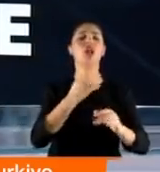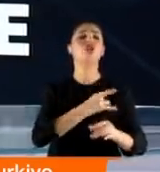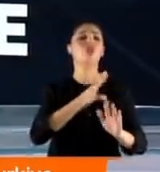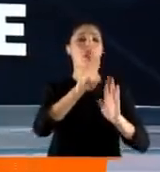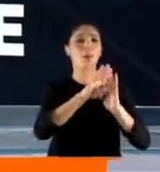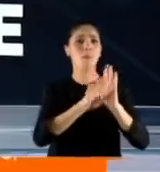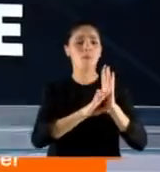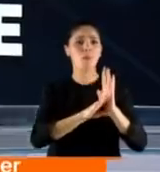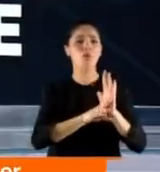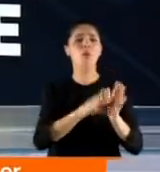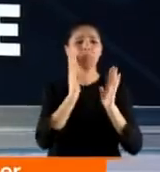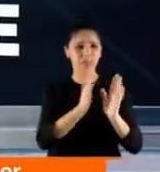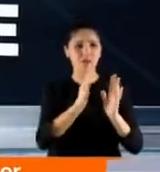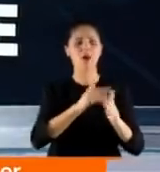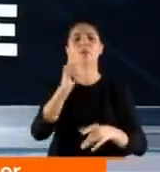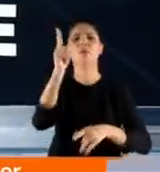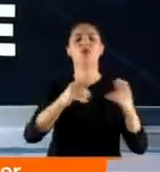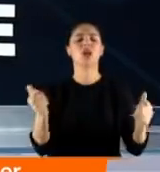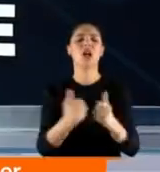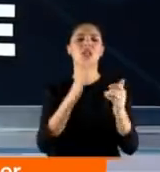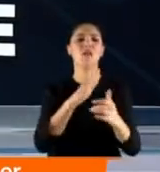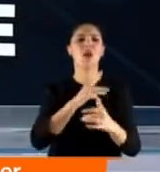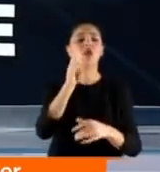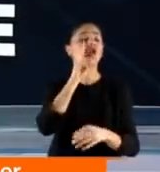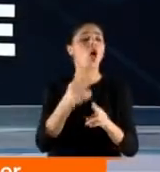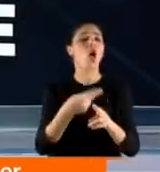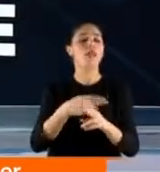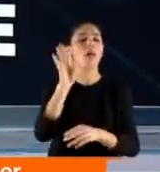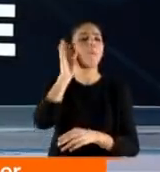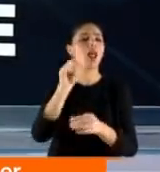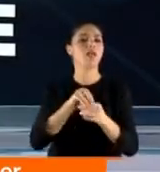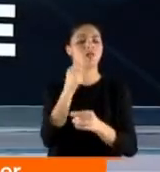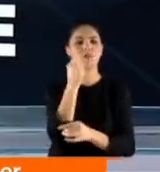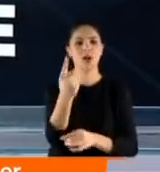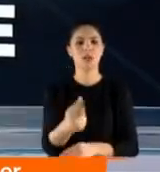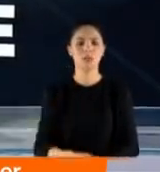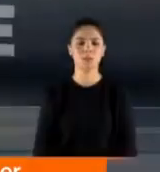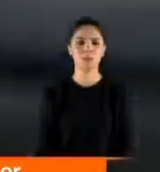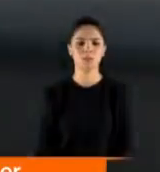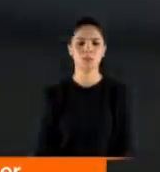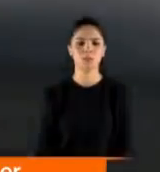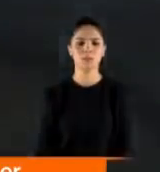sevdası bitmedikçe de daha da çok göreceğiz. Öyle görünüyor. Son örnek Malatya'dan.